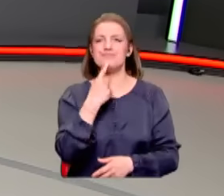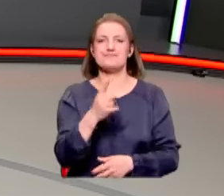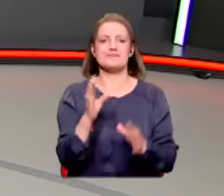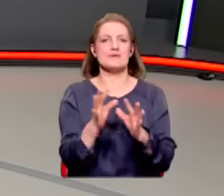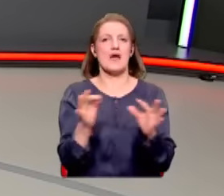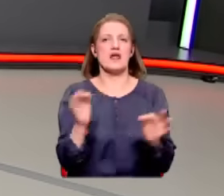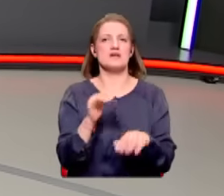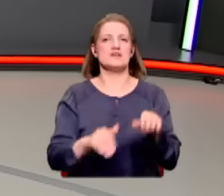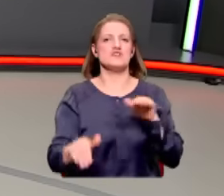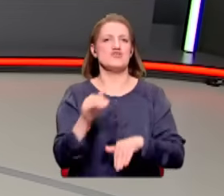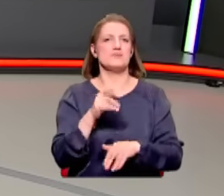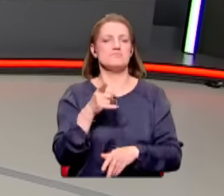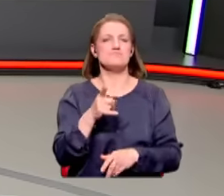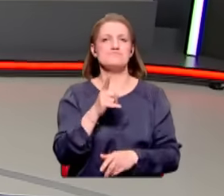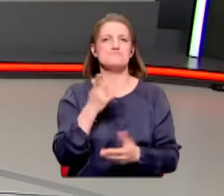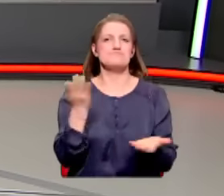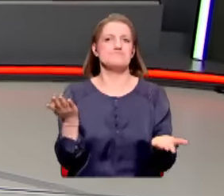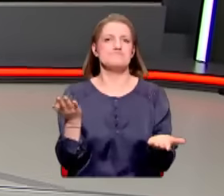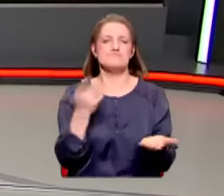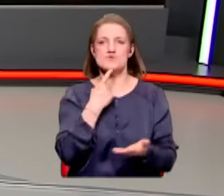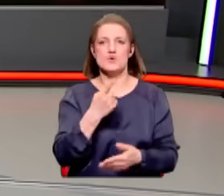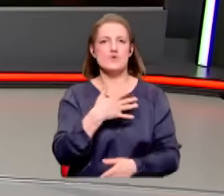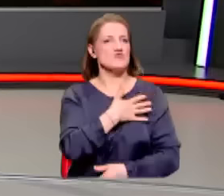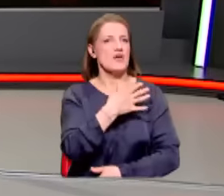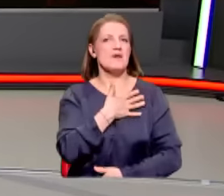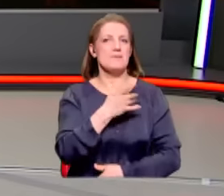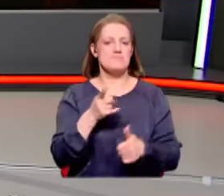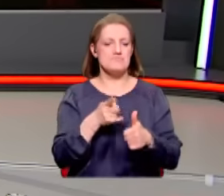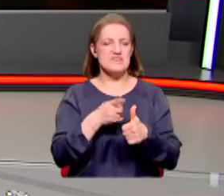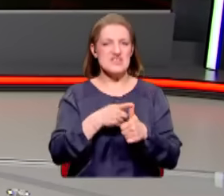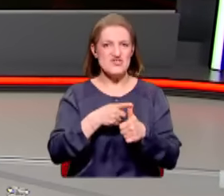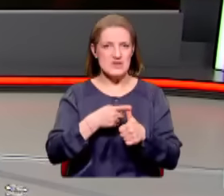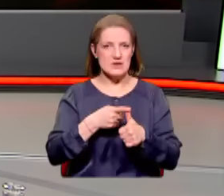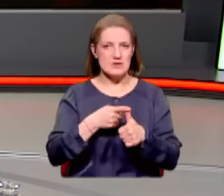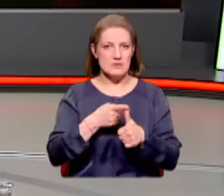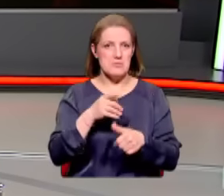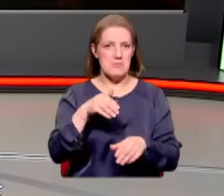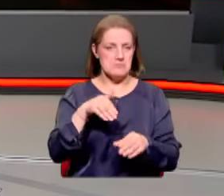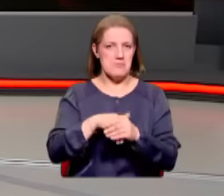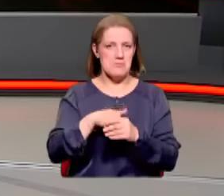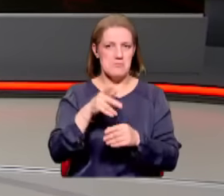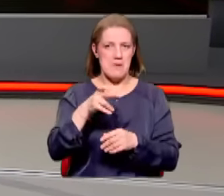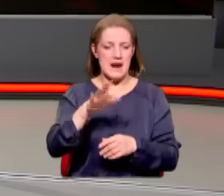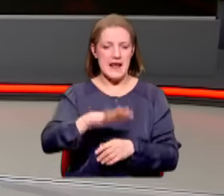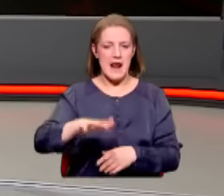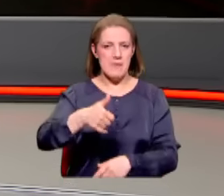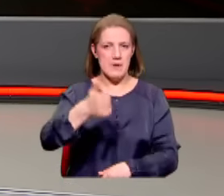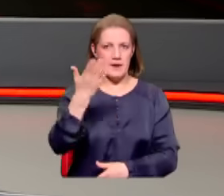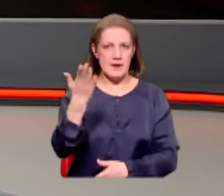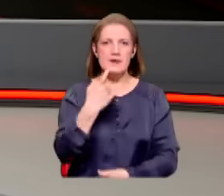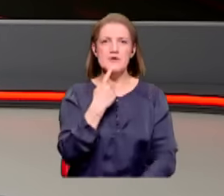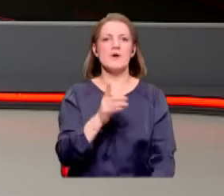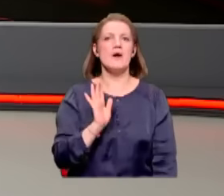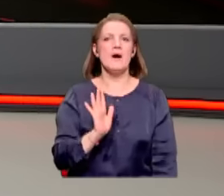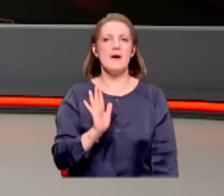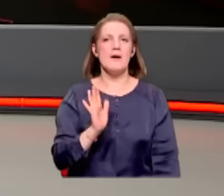erken seçim mesajıdır net. Cumhuriyet Halk Partisi'nin birinci çıkan partinin genel başkanı diyor